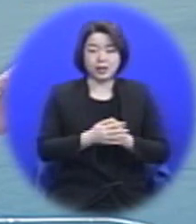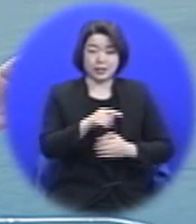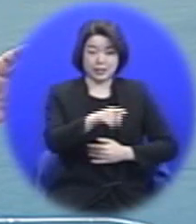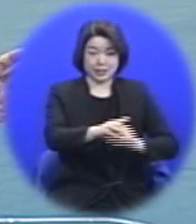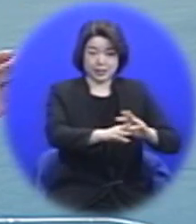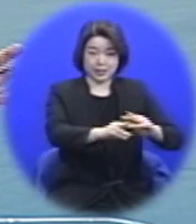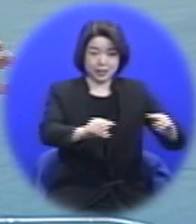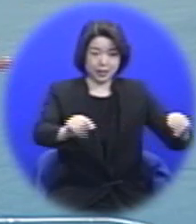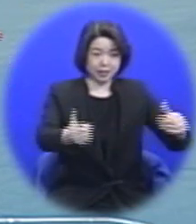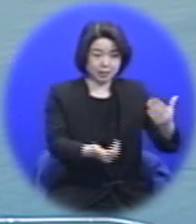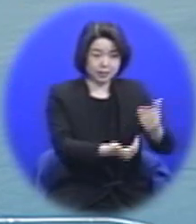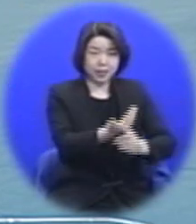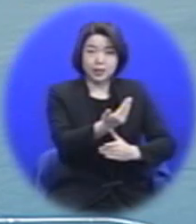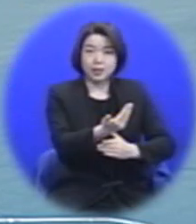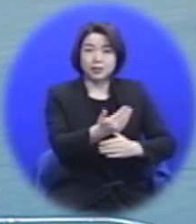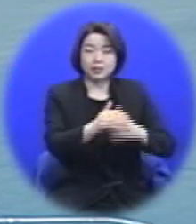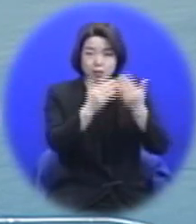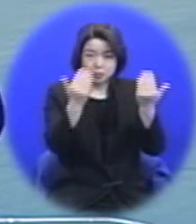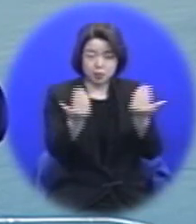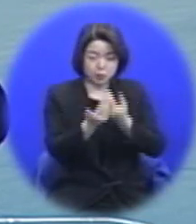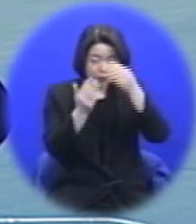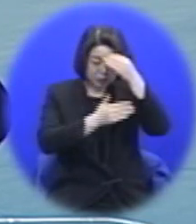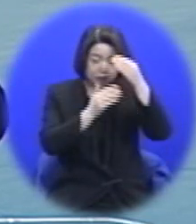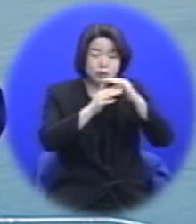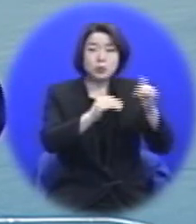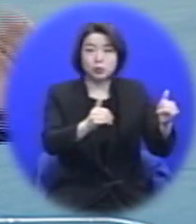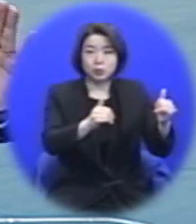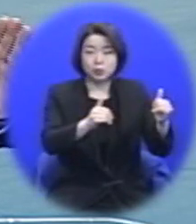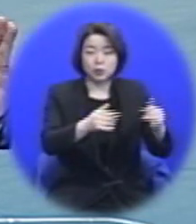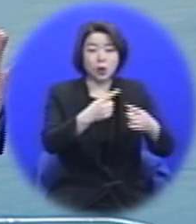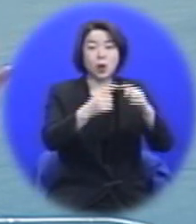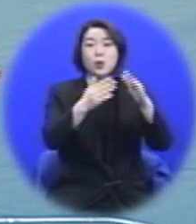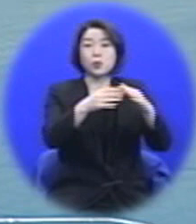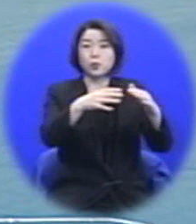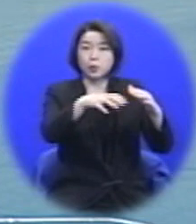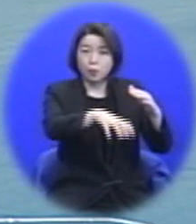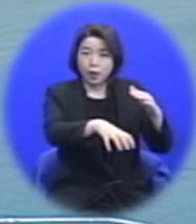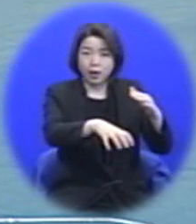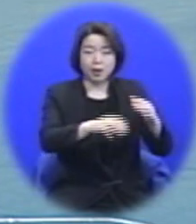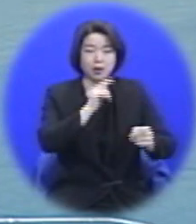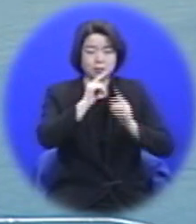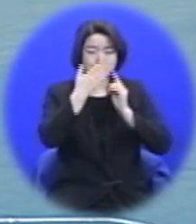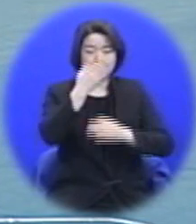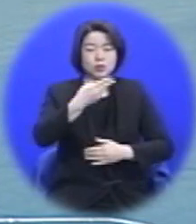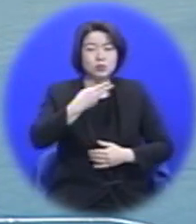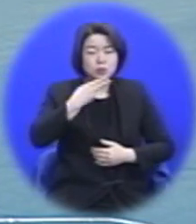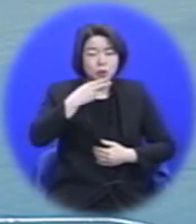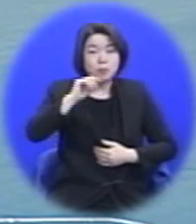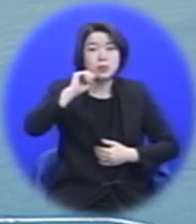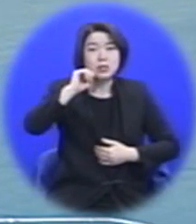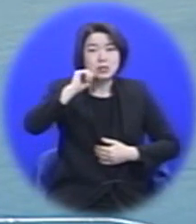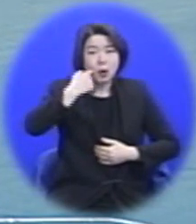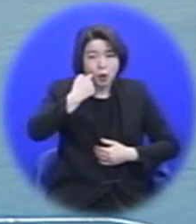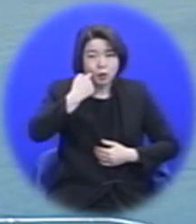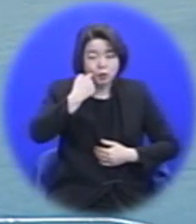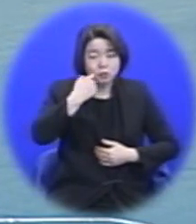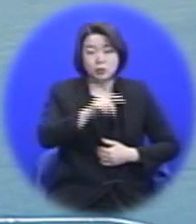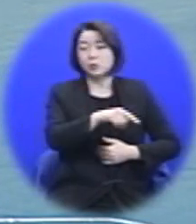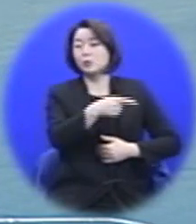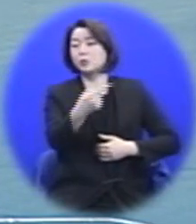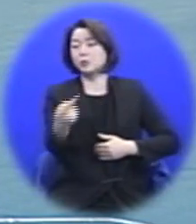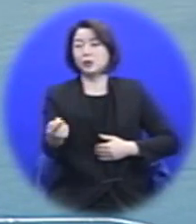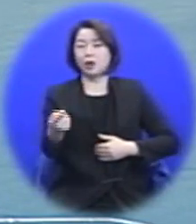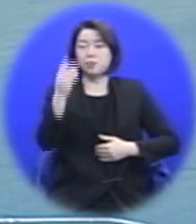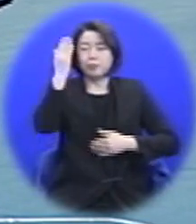땅에서 벌어지는 성도들과 교회에 말할 수 없는 고통과 그리고 그 다음 장에서는